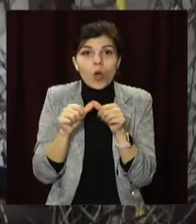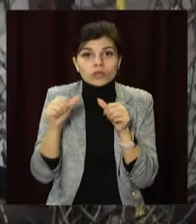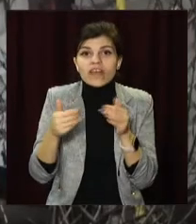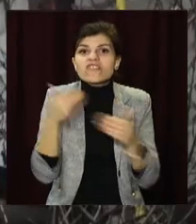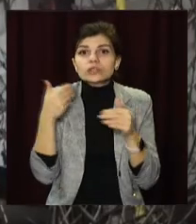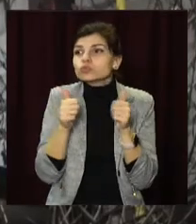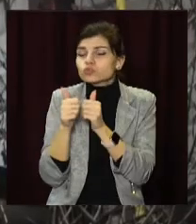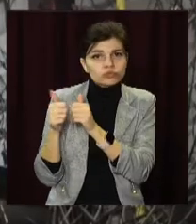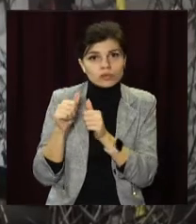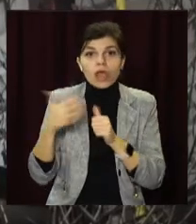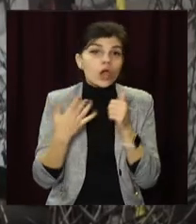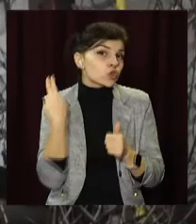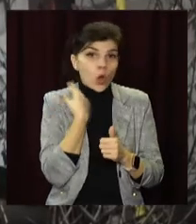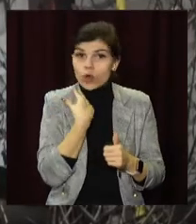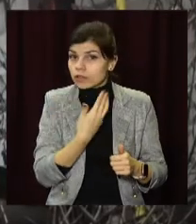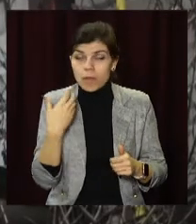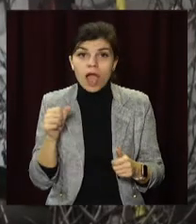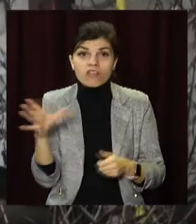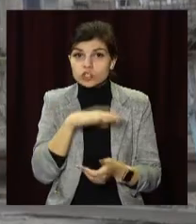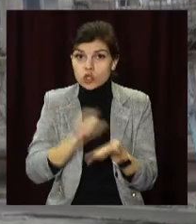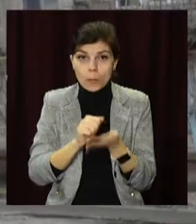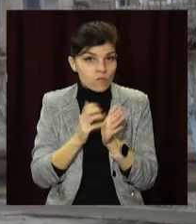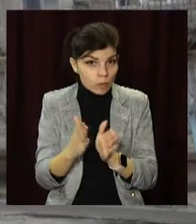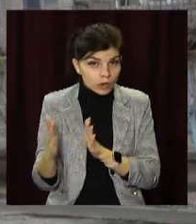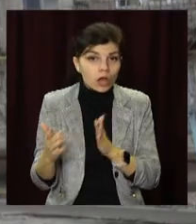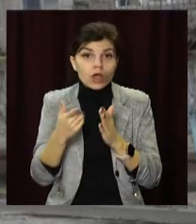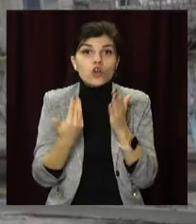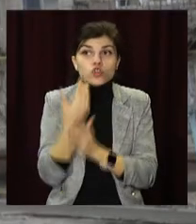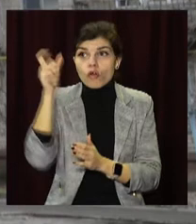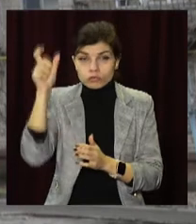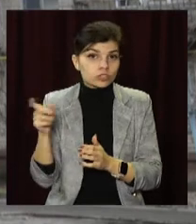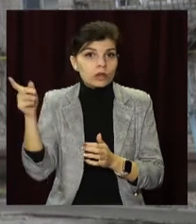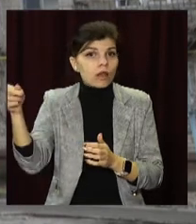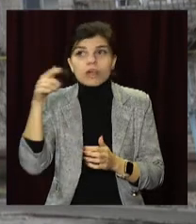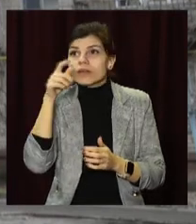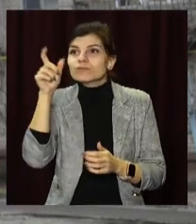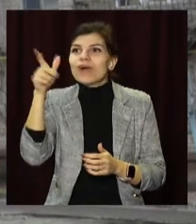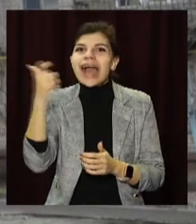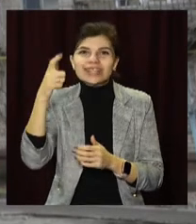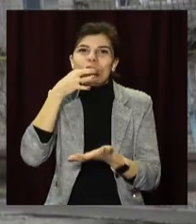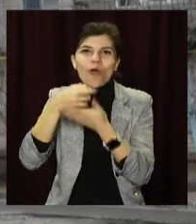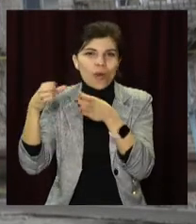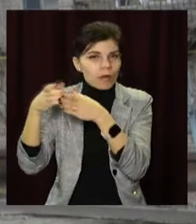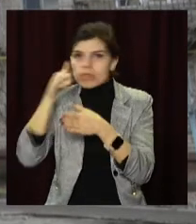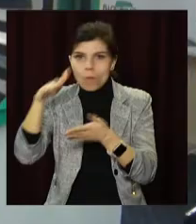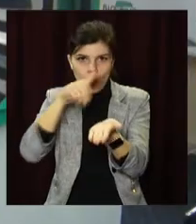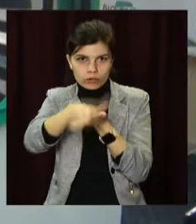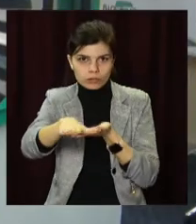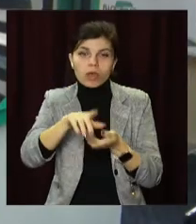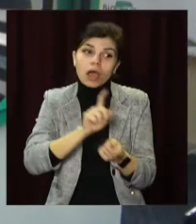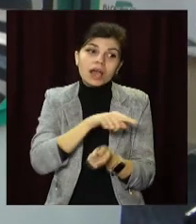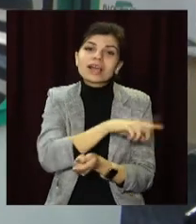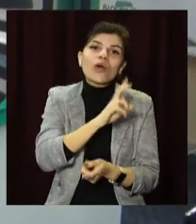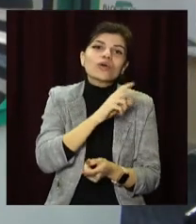а всі документи в порядку, новий постачальник не може відхилити заявку. Власне, як і старий, втримати незадоволеного клієнта. Тому,